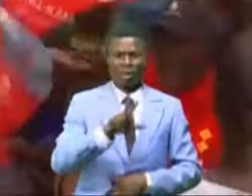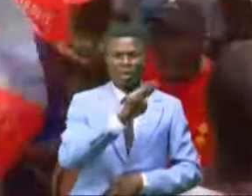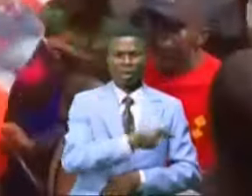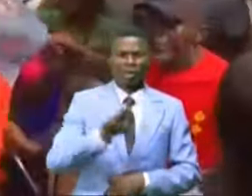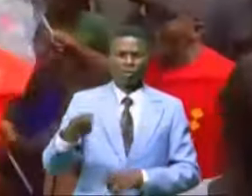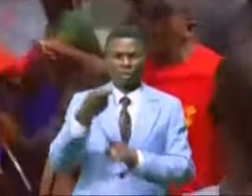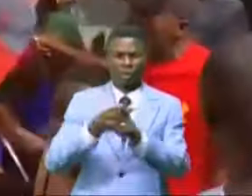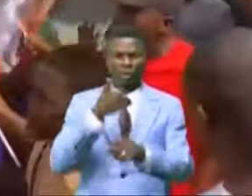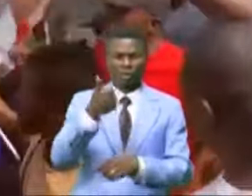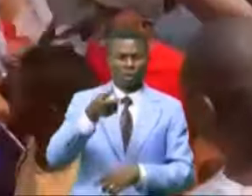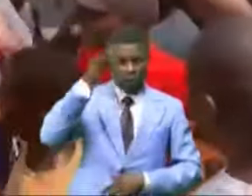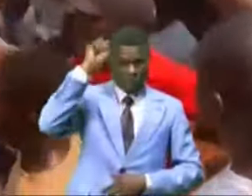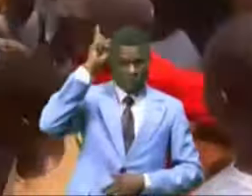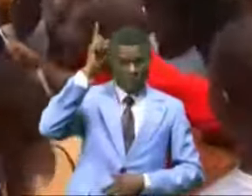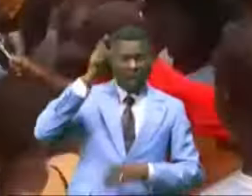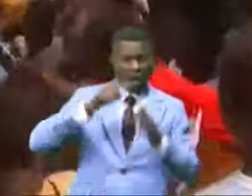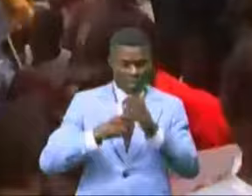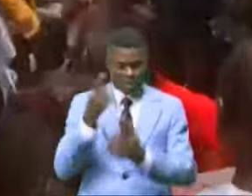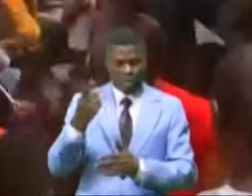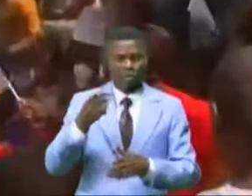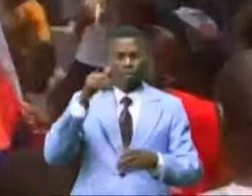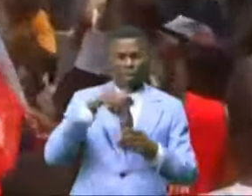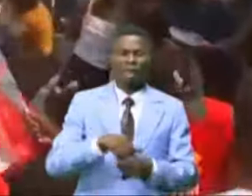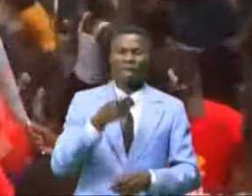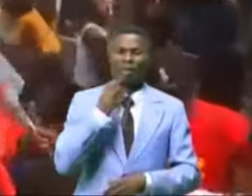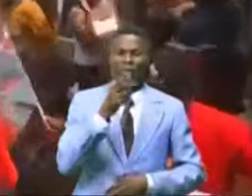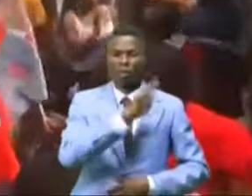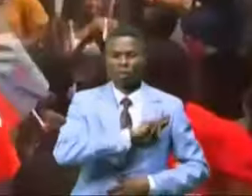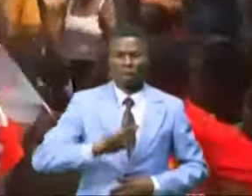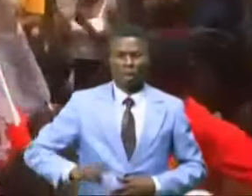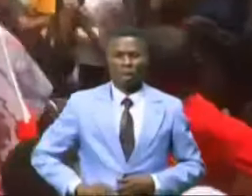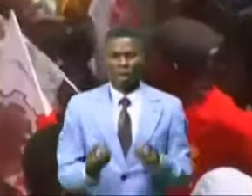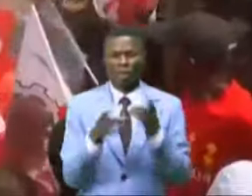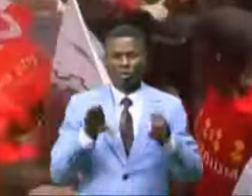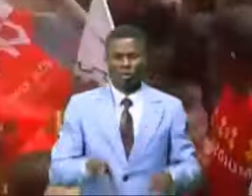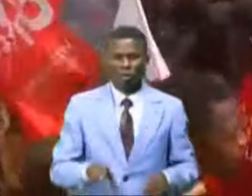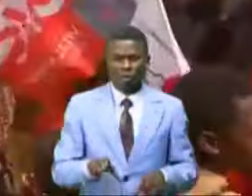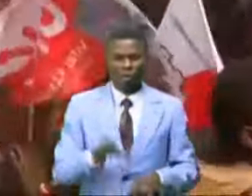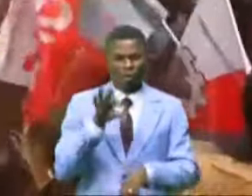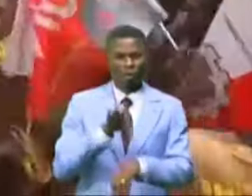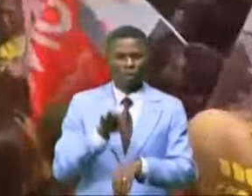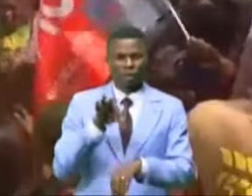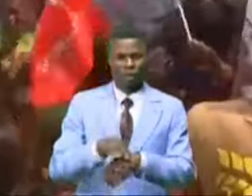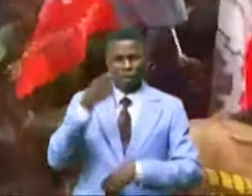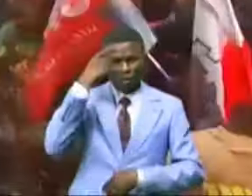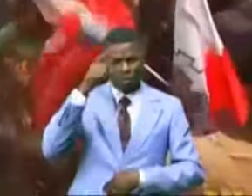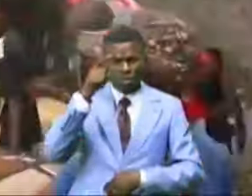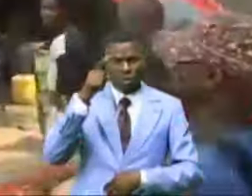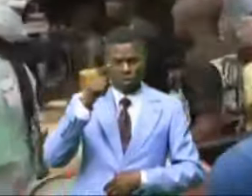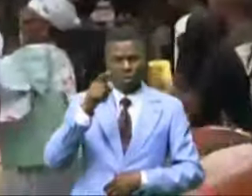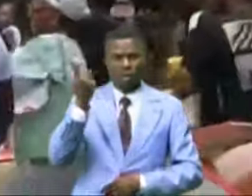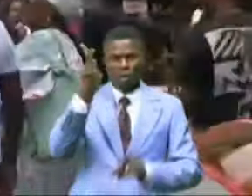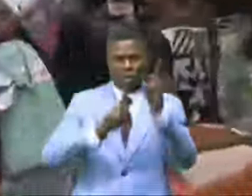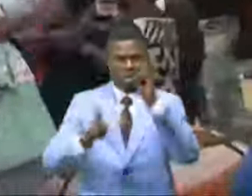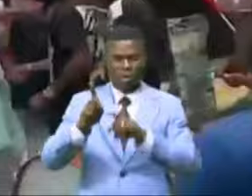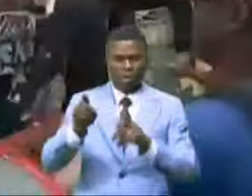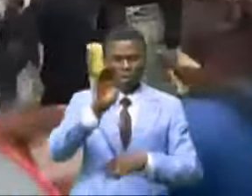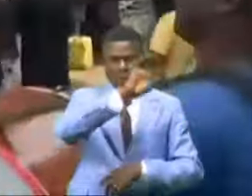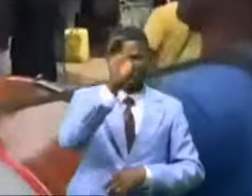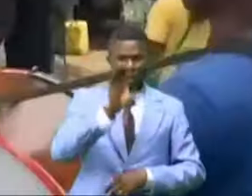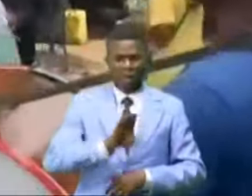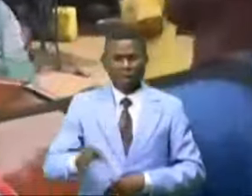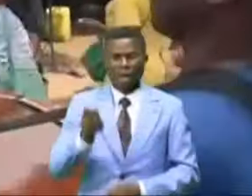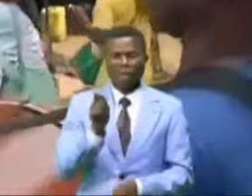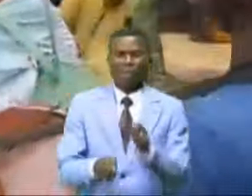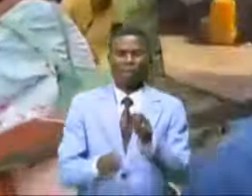une première dans l'histoire de la République démocratique du Congo, était une occasion pour les administrés de la municipalité